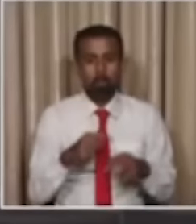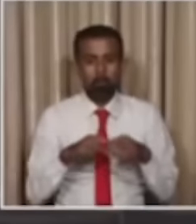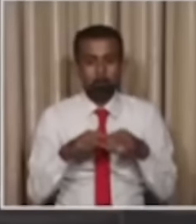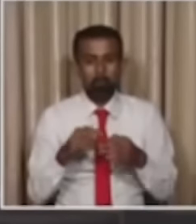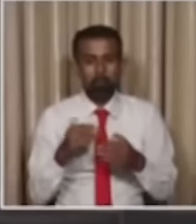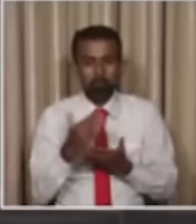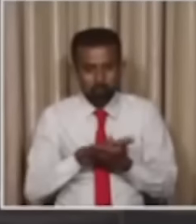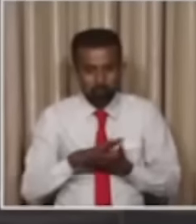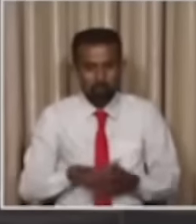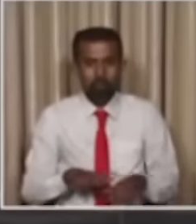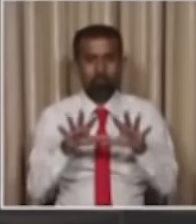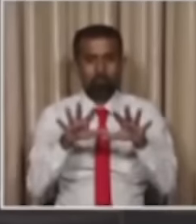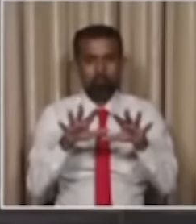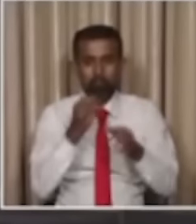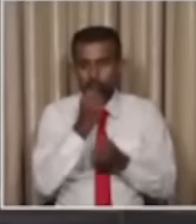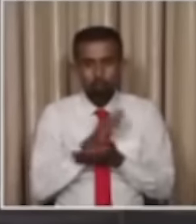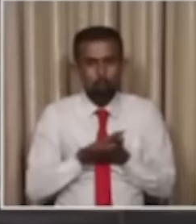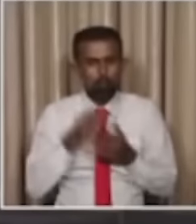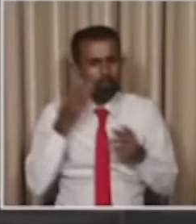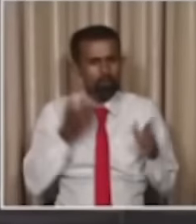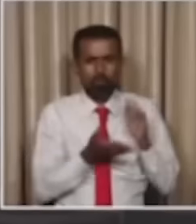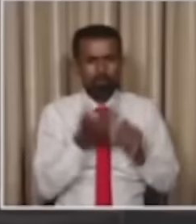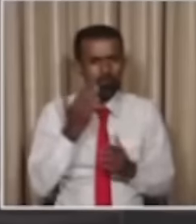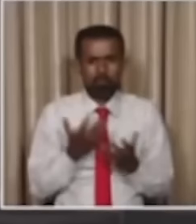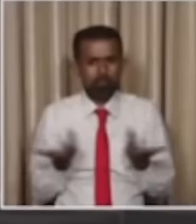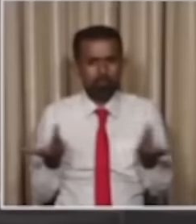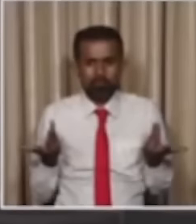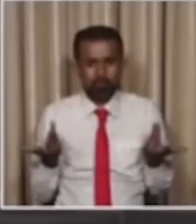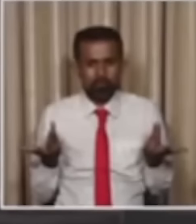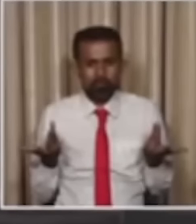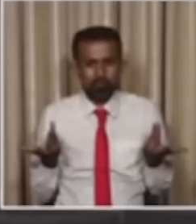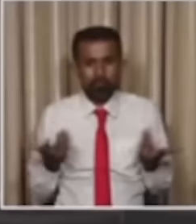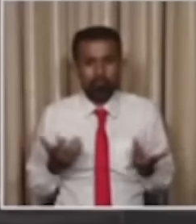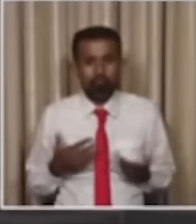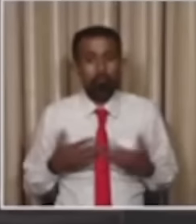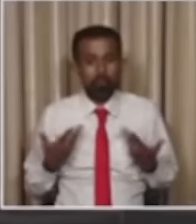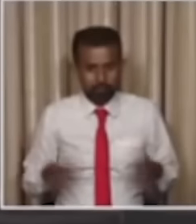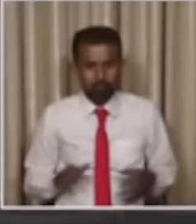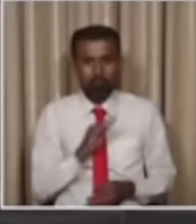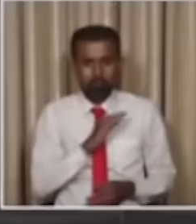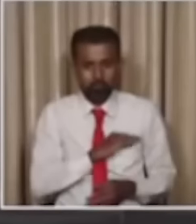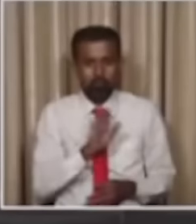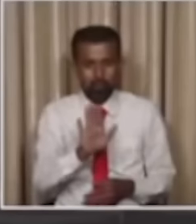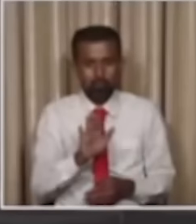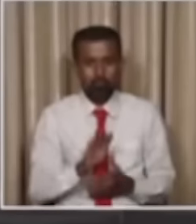කරලා දෙන්නේ. හෝටලෙට ගිය එක ගැන නෙමෙයි. මම ඒක ඉවරනකන් ඉන්න පොඩ්ඩක්.